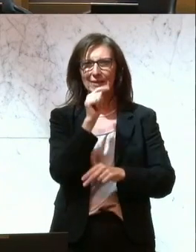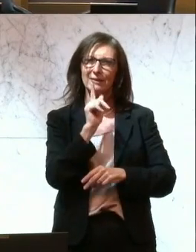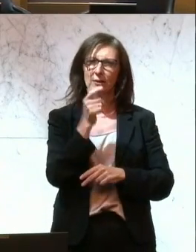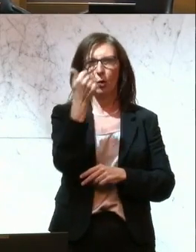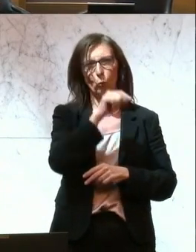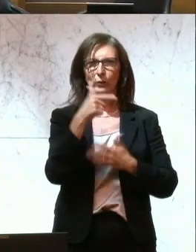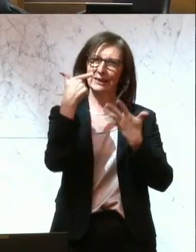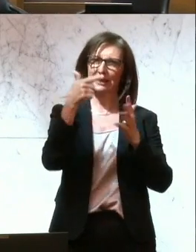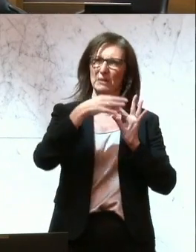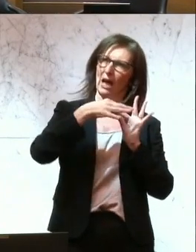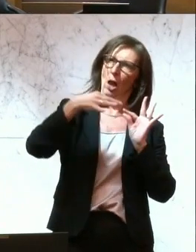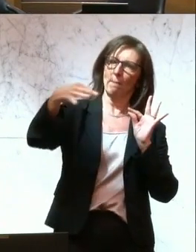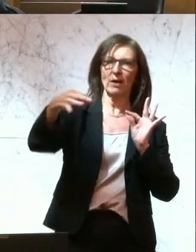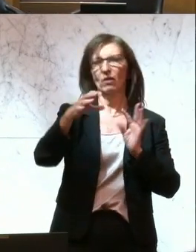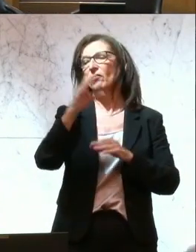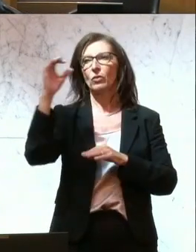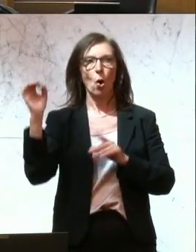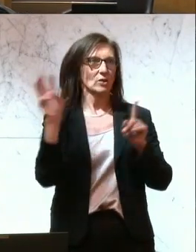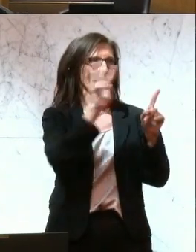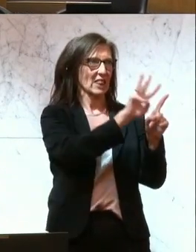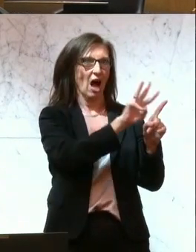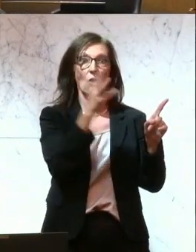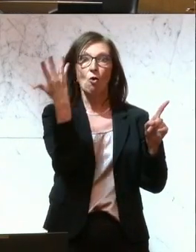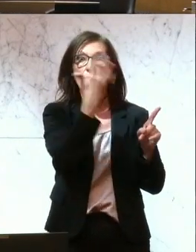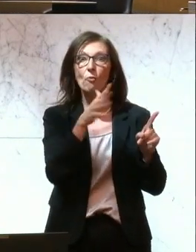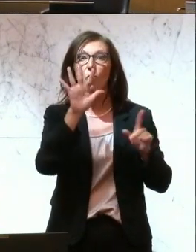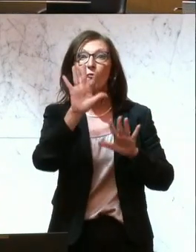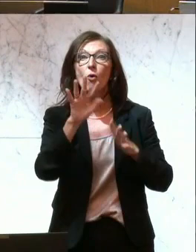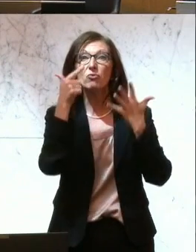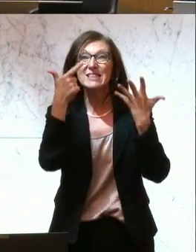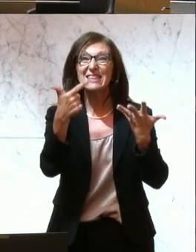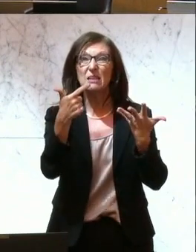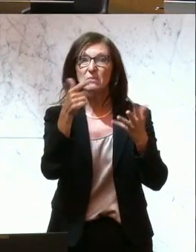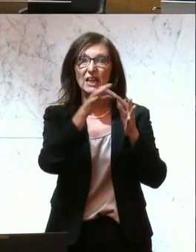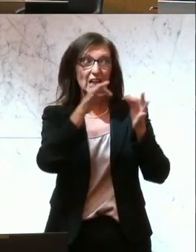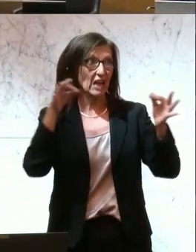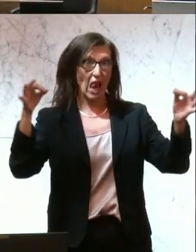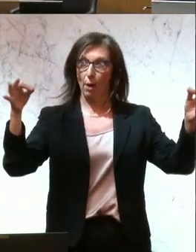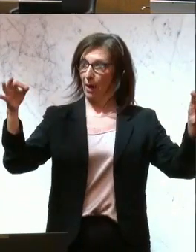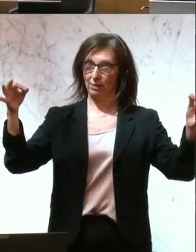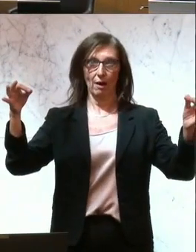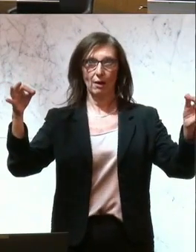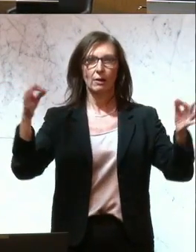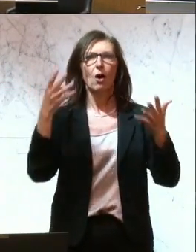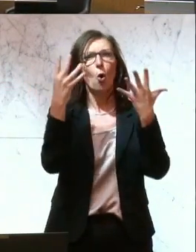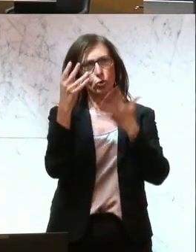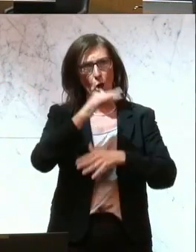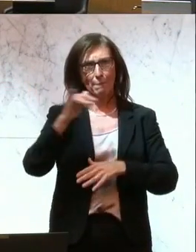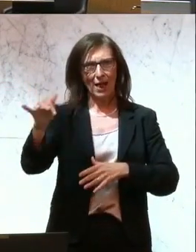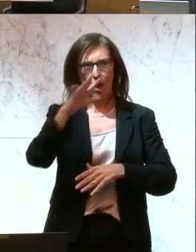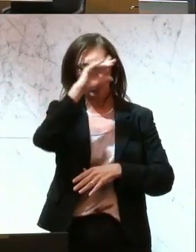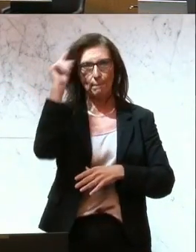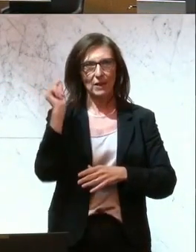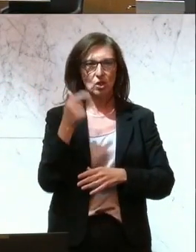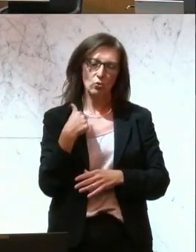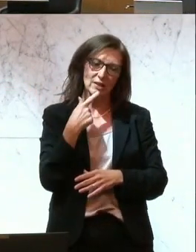Kilometer Länge, sondern von Ost nach West 575 Kilometer Länge. Aber es wohnen 9 Millionen Menschen da. Und ich würde sagen,